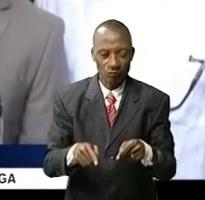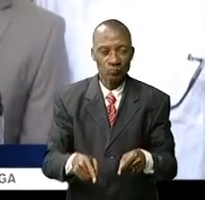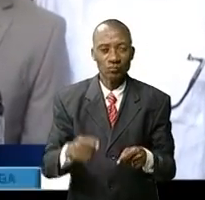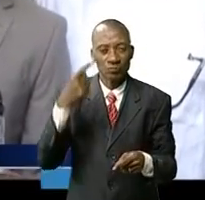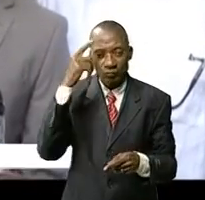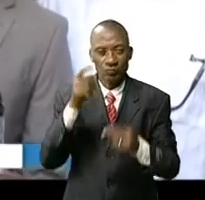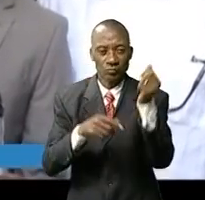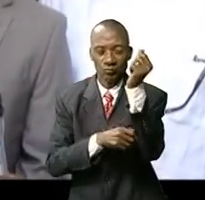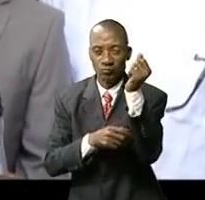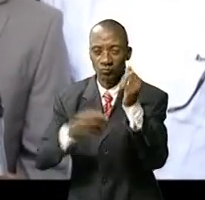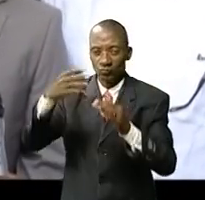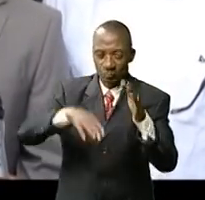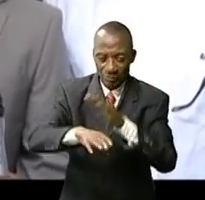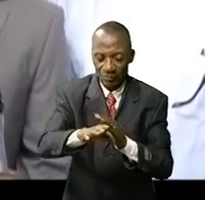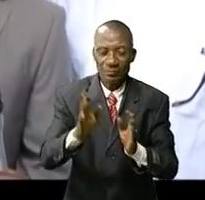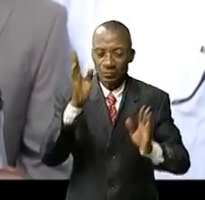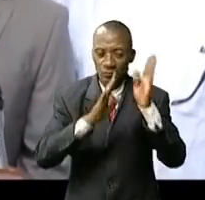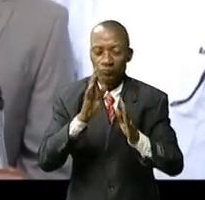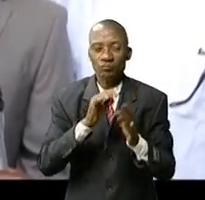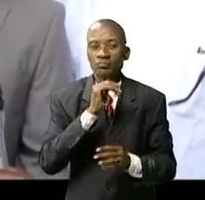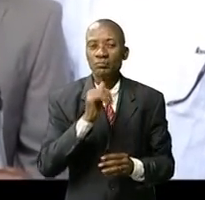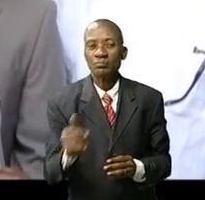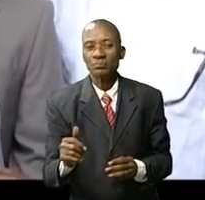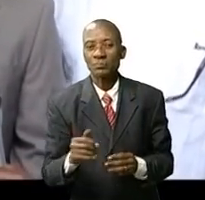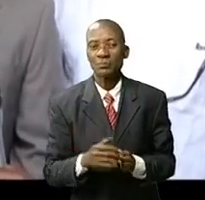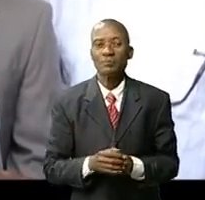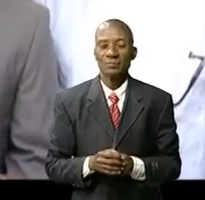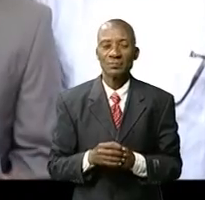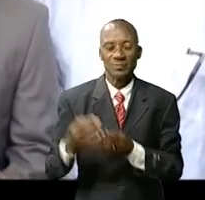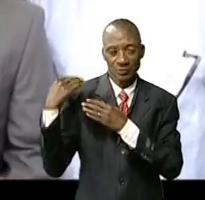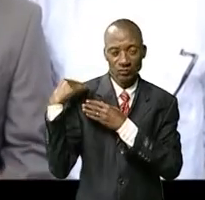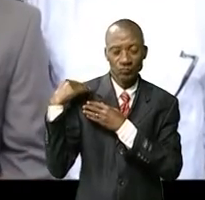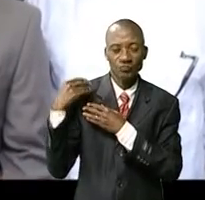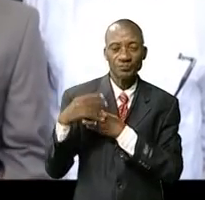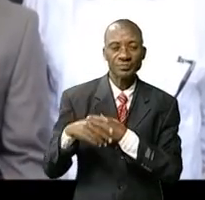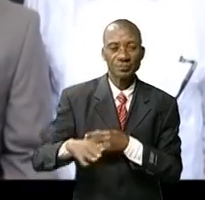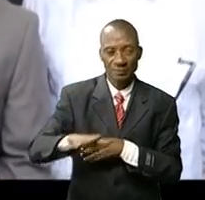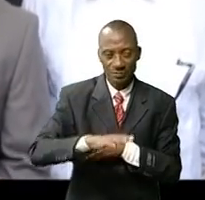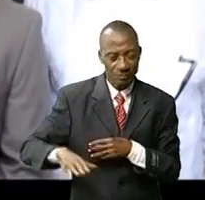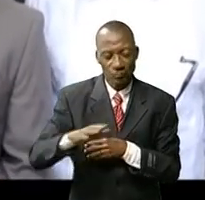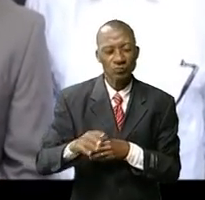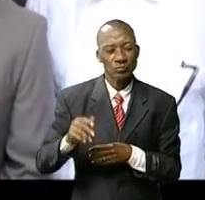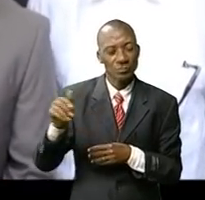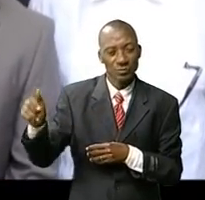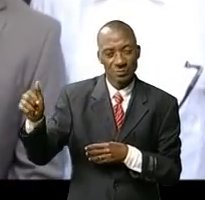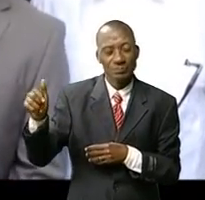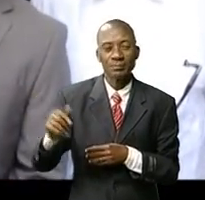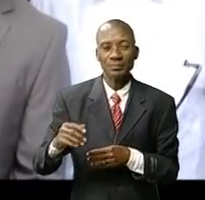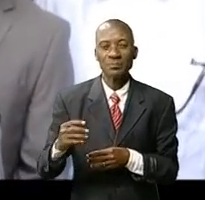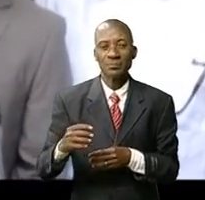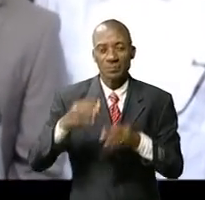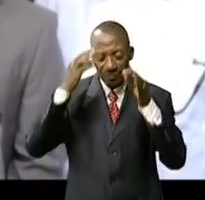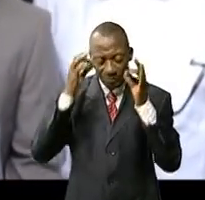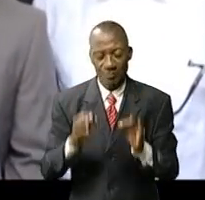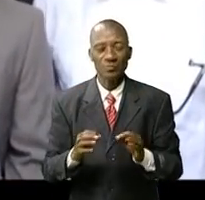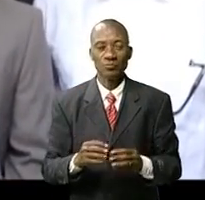est envisagée ensemble avec les autorités de la GECAMINE pour qu'il y ait une confrontation sur le terrain en dehors de ce mouvement